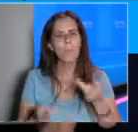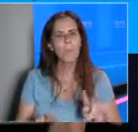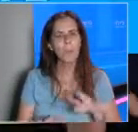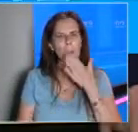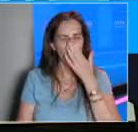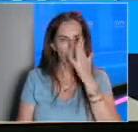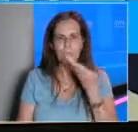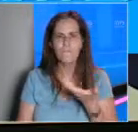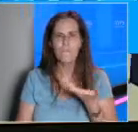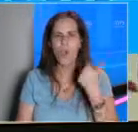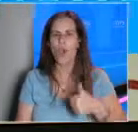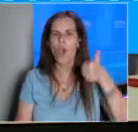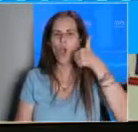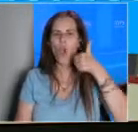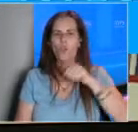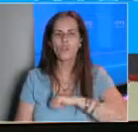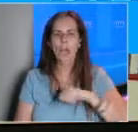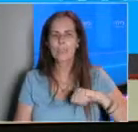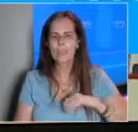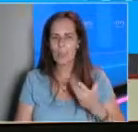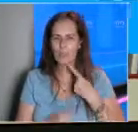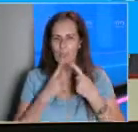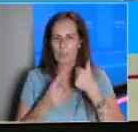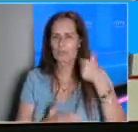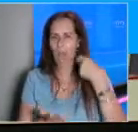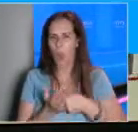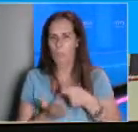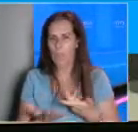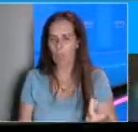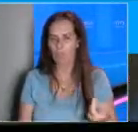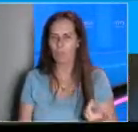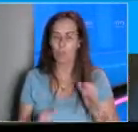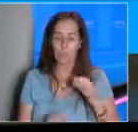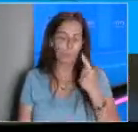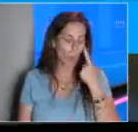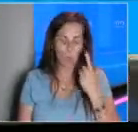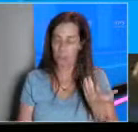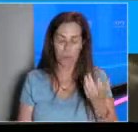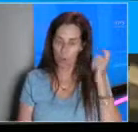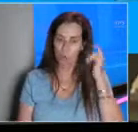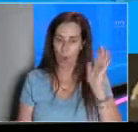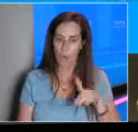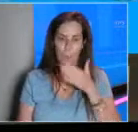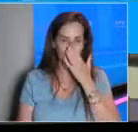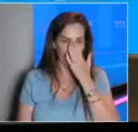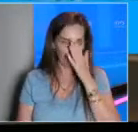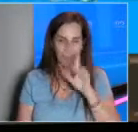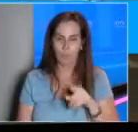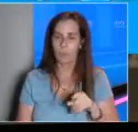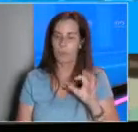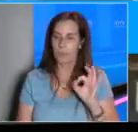אביר קארה שהסתמס עם ישראל קאץ, אז אתה צודק במה שאתה אומר. ובאמת אנחנו רואים, ואנחנו שומעים, ולצורך העניין